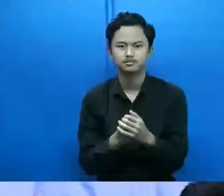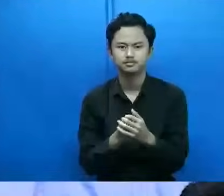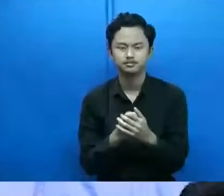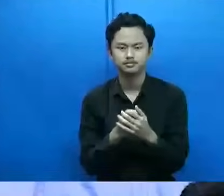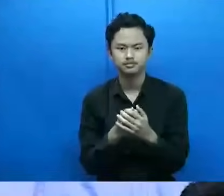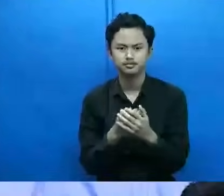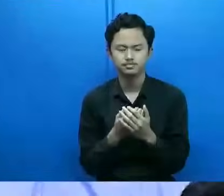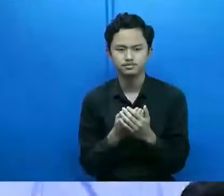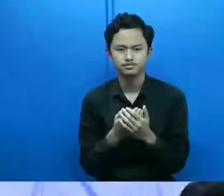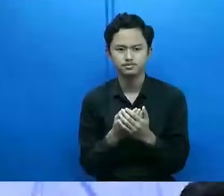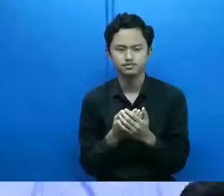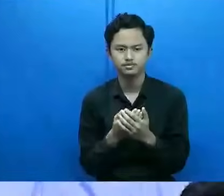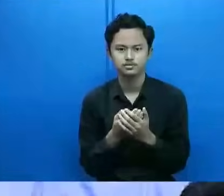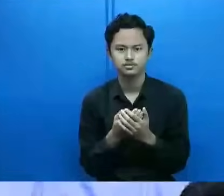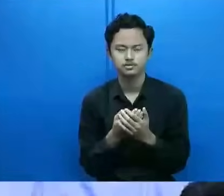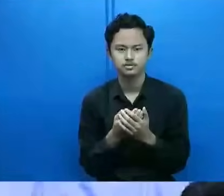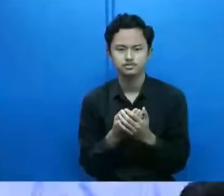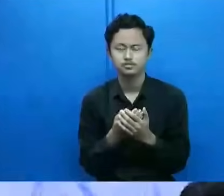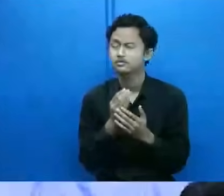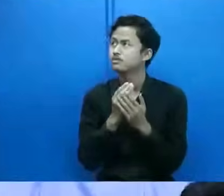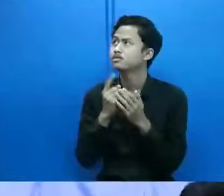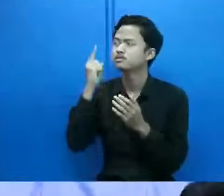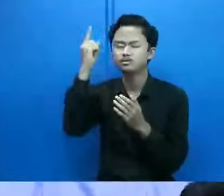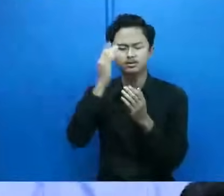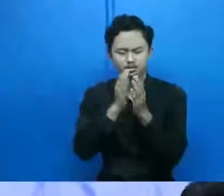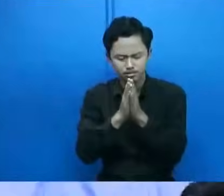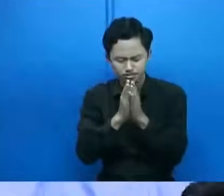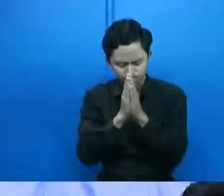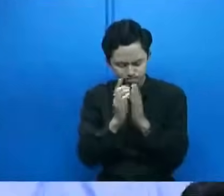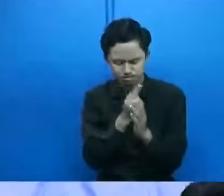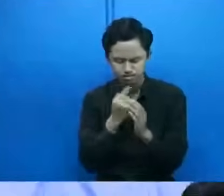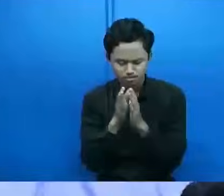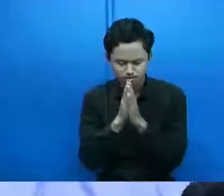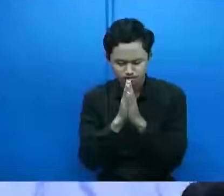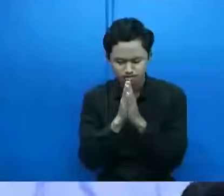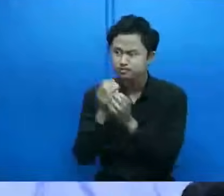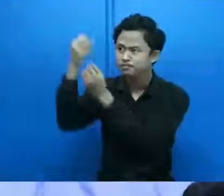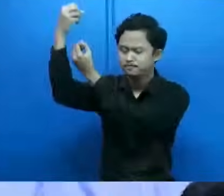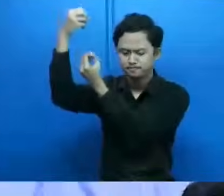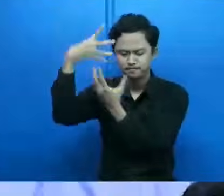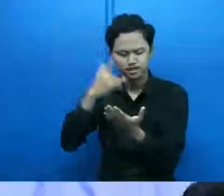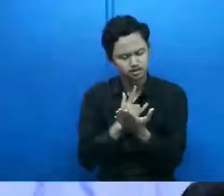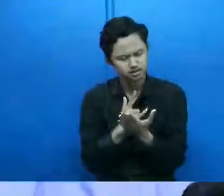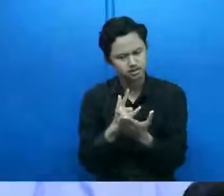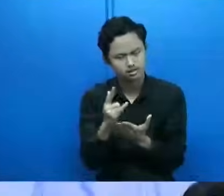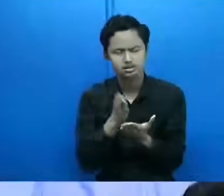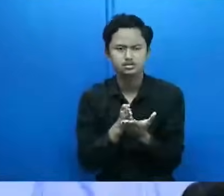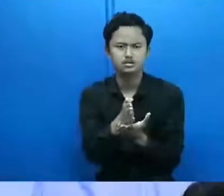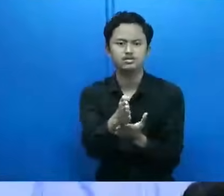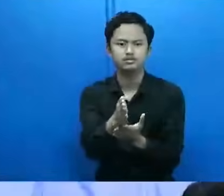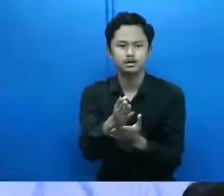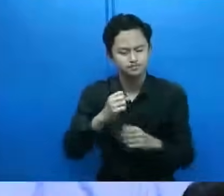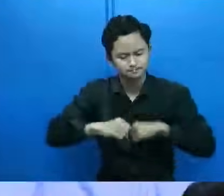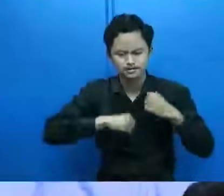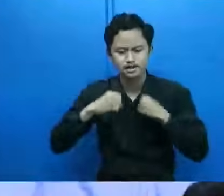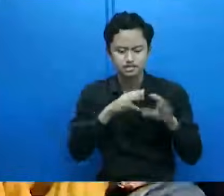arzuqnal istiqamah, ya Allah. Ya Allah, kami mohon, ya Rabb, anugerahkan kami sifat istiqamah, keteguhan dalam beramal setelah kami